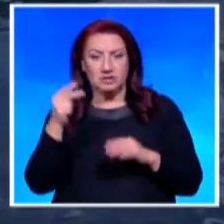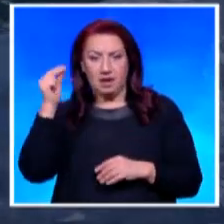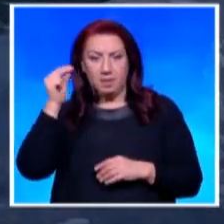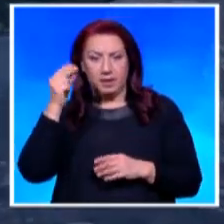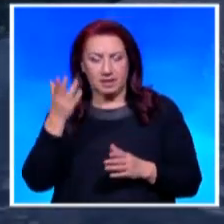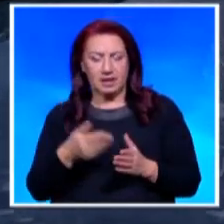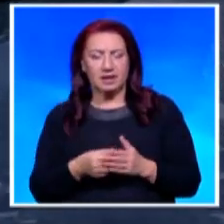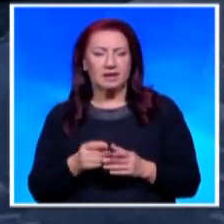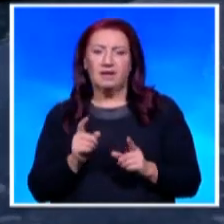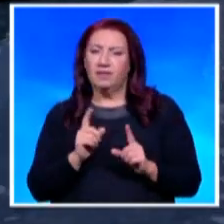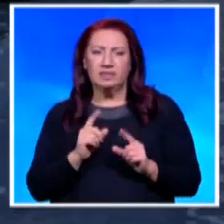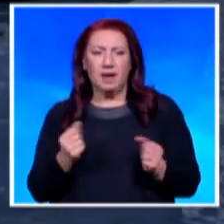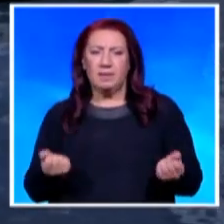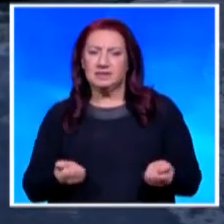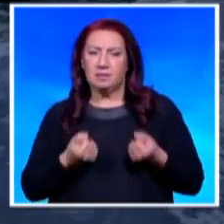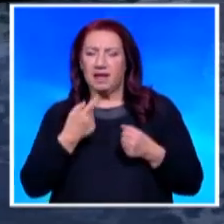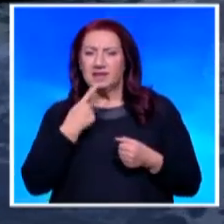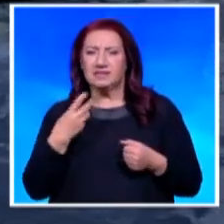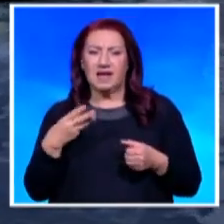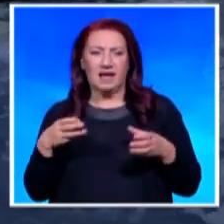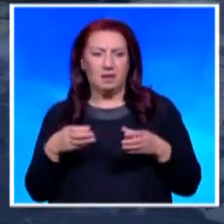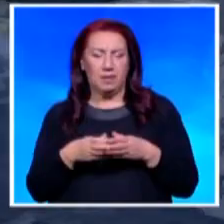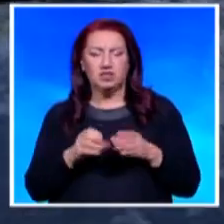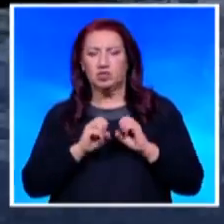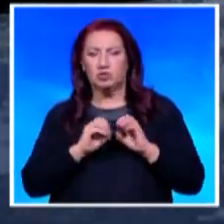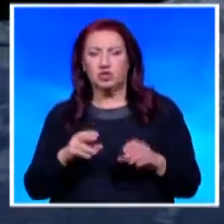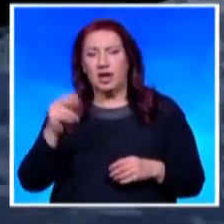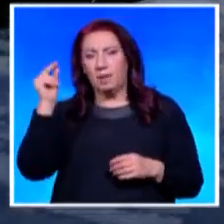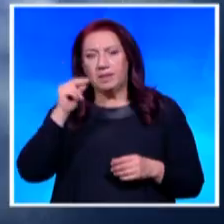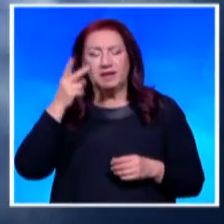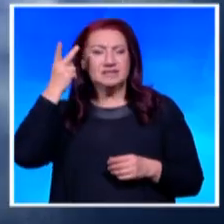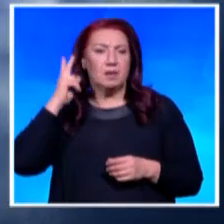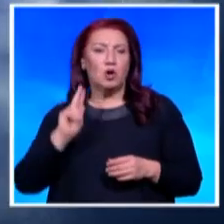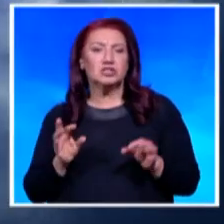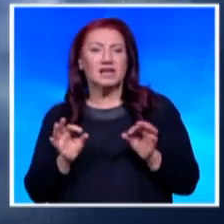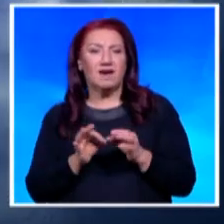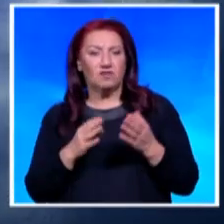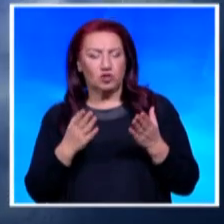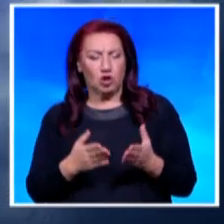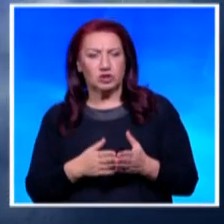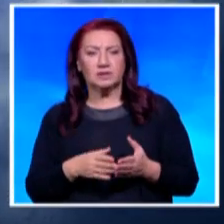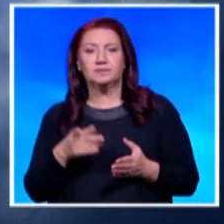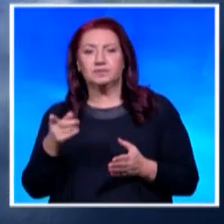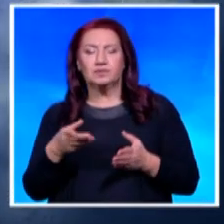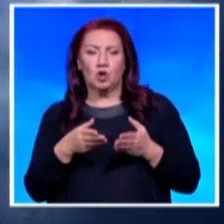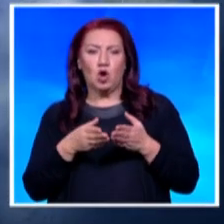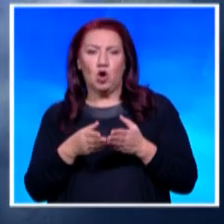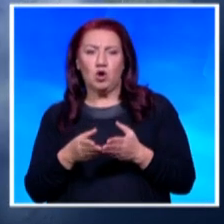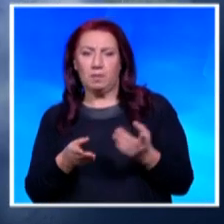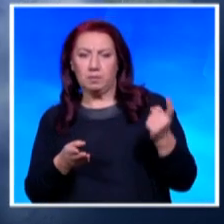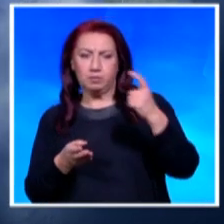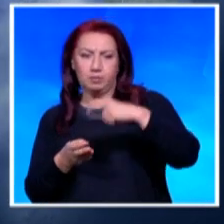няма непосредствена заплаха за екипажа, съобщи собственикът български морски флот. Плавателният съд е взет на абордаж близо до